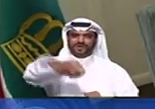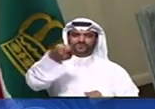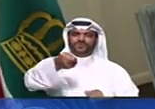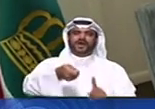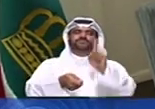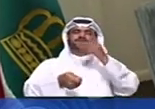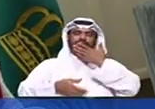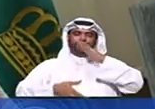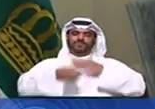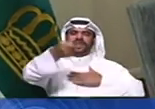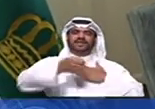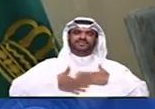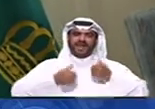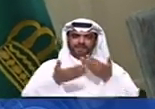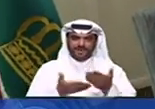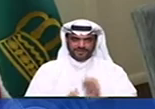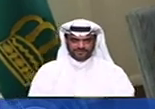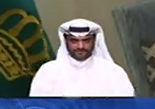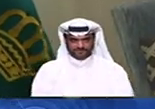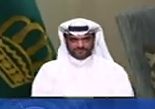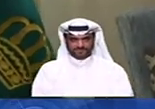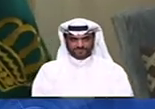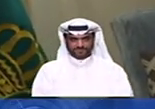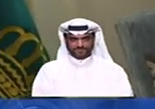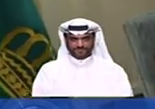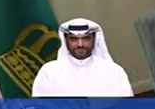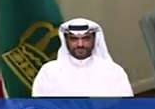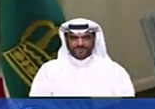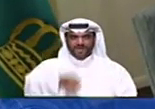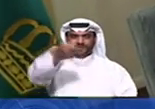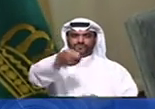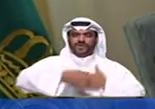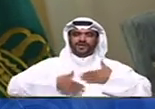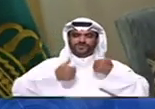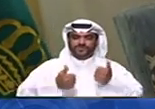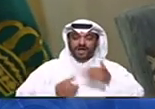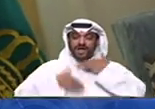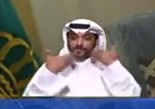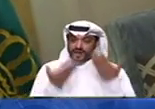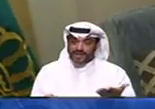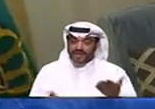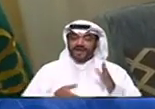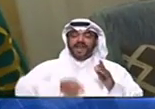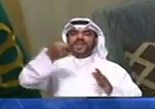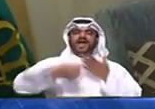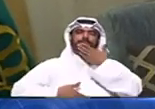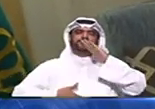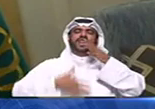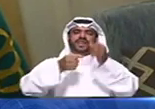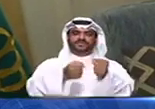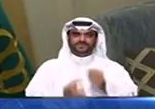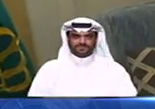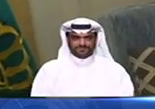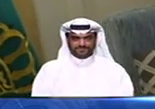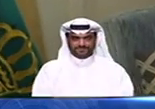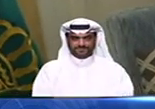الحمد لله على سلامتك، طول لي عمرك. شلونك طال؟ عساك بخير. الحمد لله على سلامتك. الله يسلمك على دكتور باسل. الله